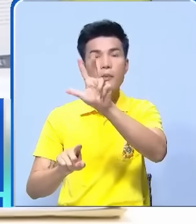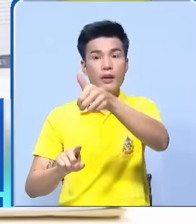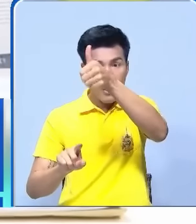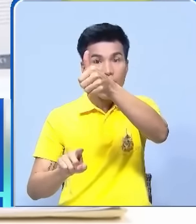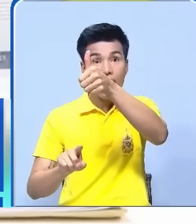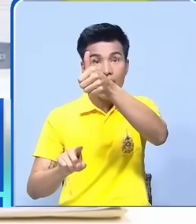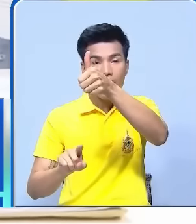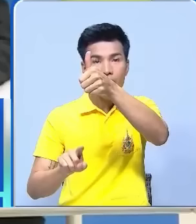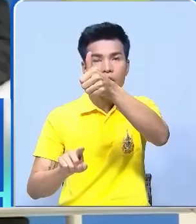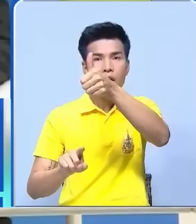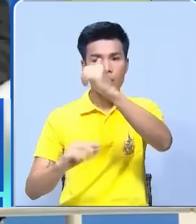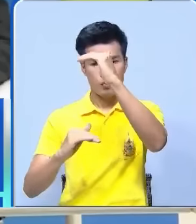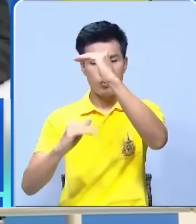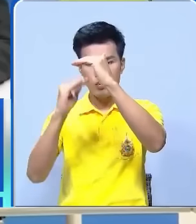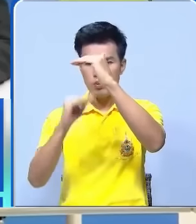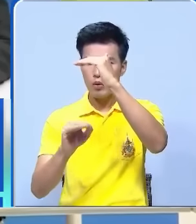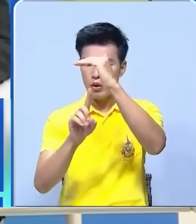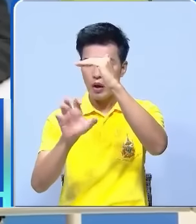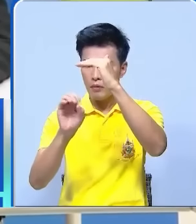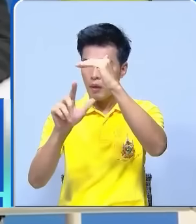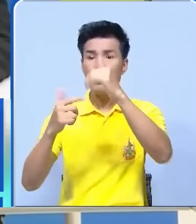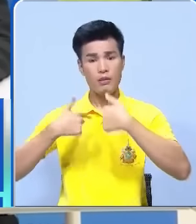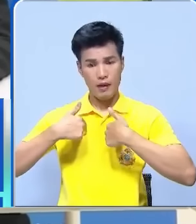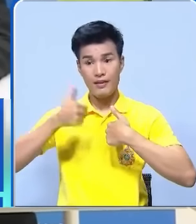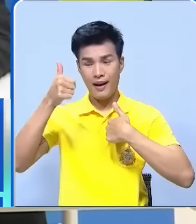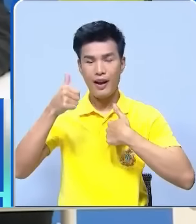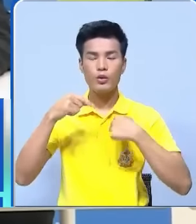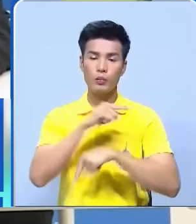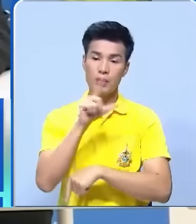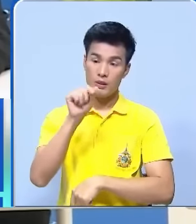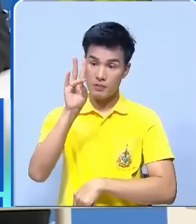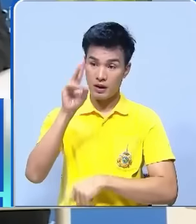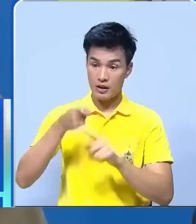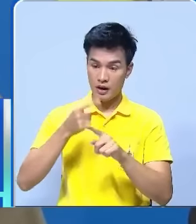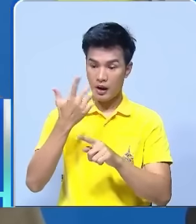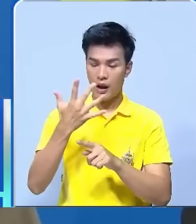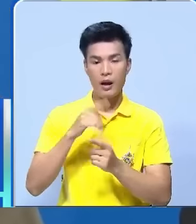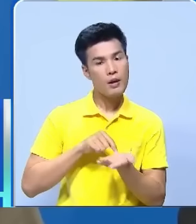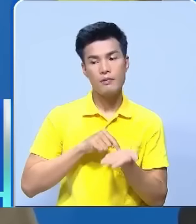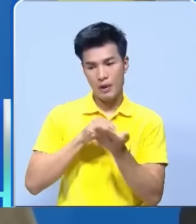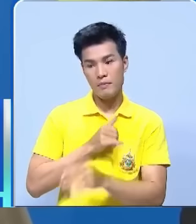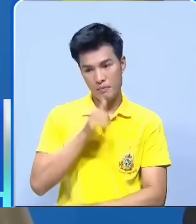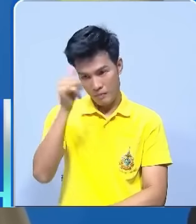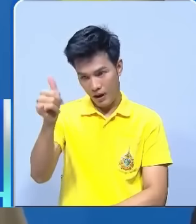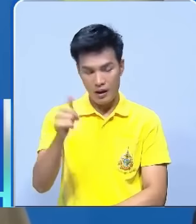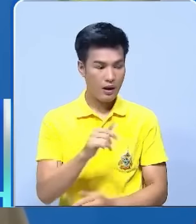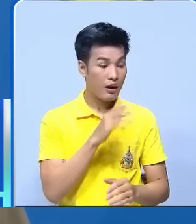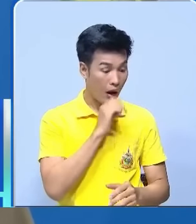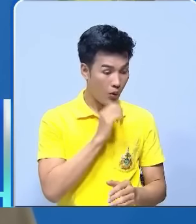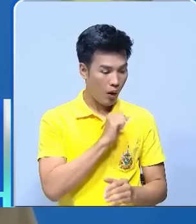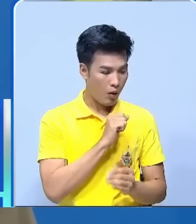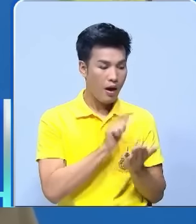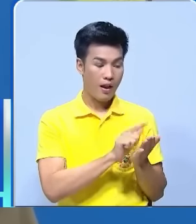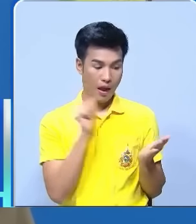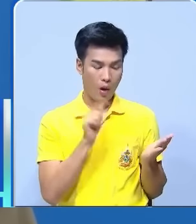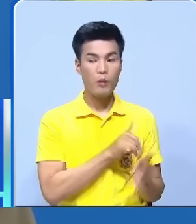ก็ได้รับแจ้งให้ไปรับหนังสือรายงานตัว27พฤษภาคมลาออกจากที่เก่าเลย ก็คือลาออกจากกรมพินิจถูกไหมเพราะ